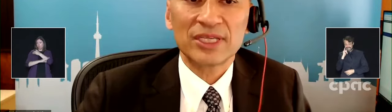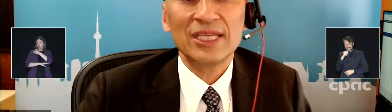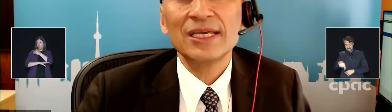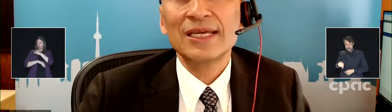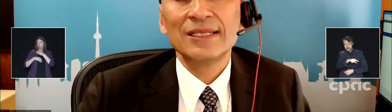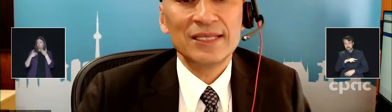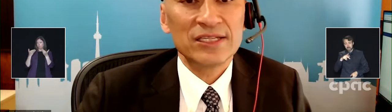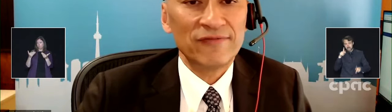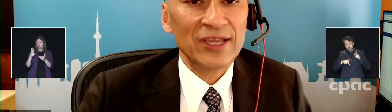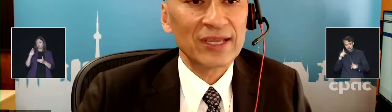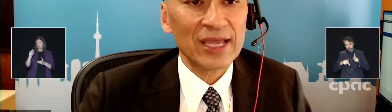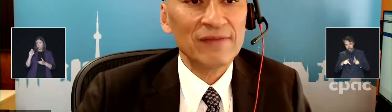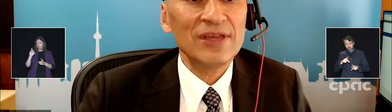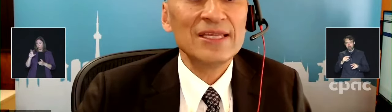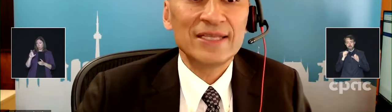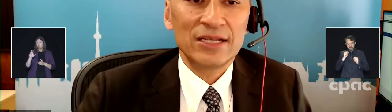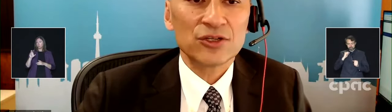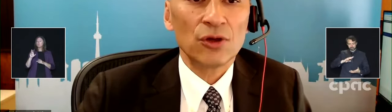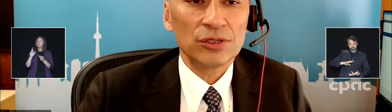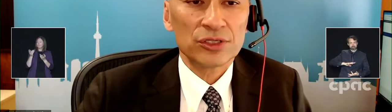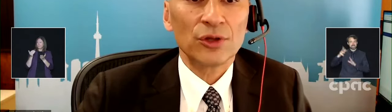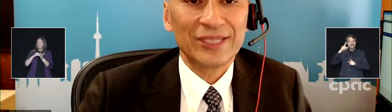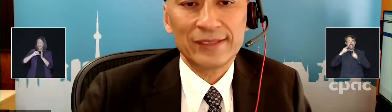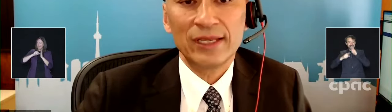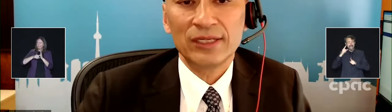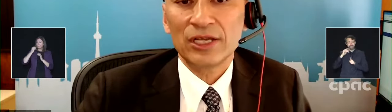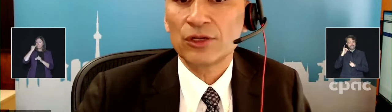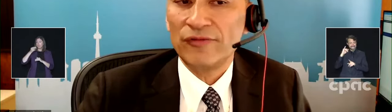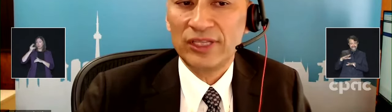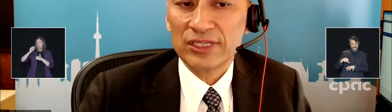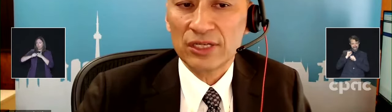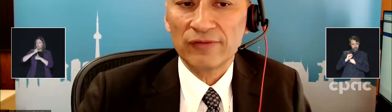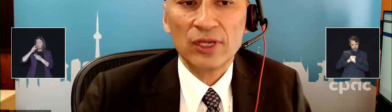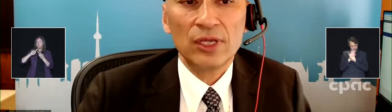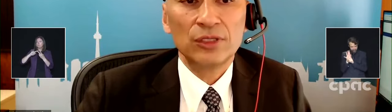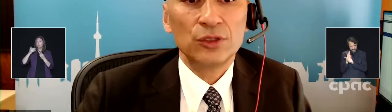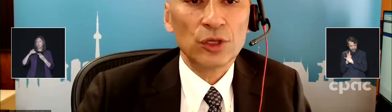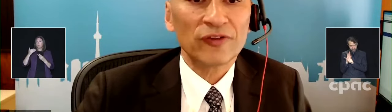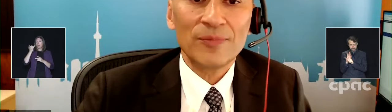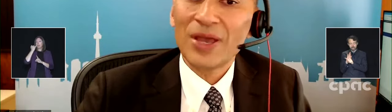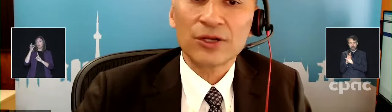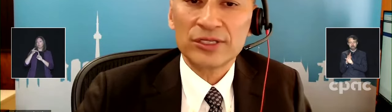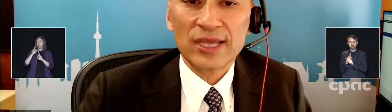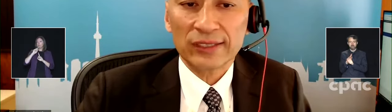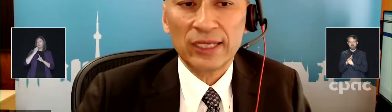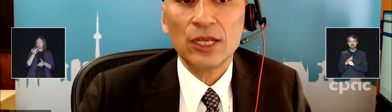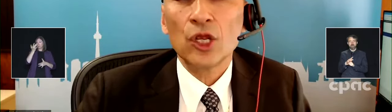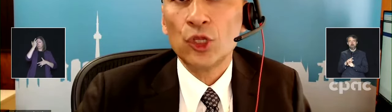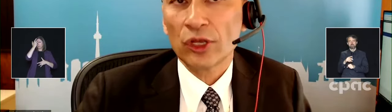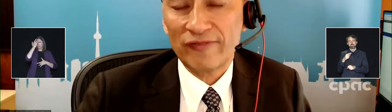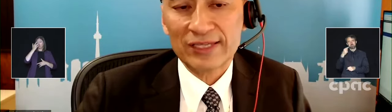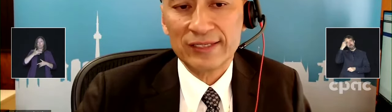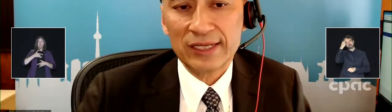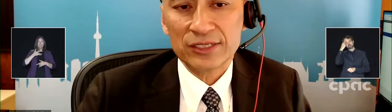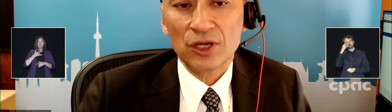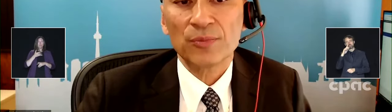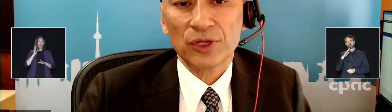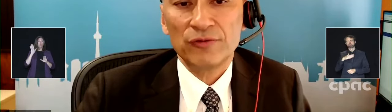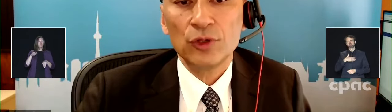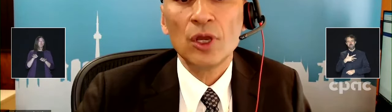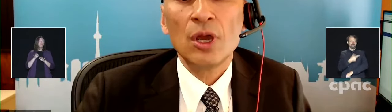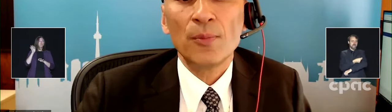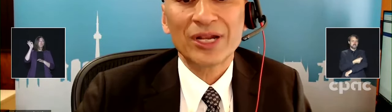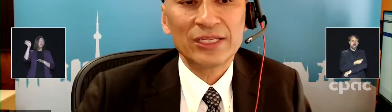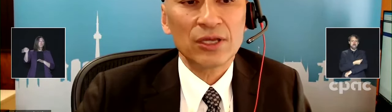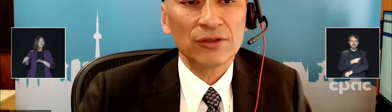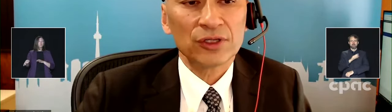présenter des effets graves si elles sont éteintes de la COVID-19, ne devraient pas retarder leur vaccination prévue